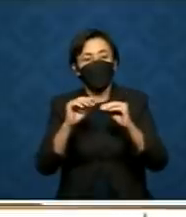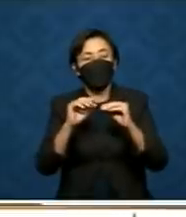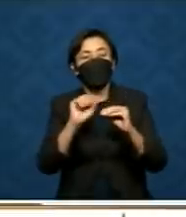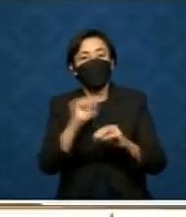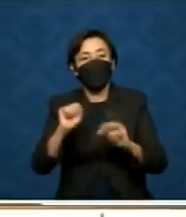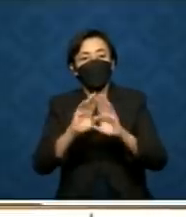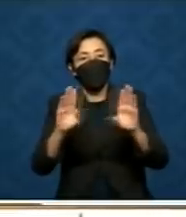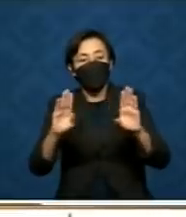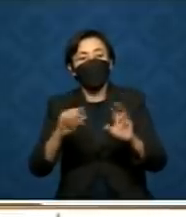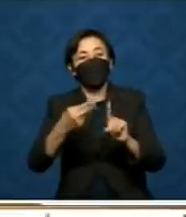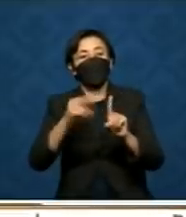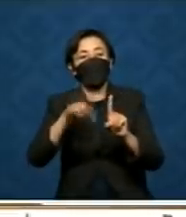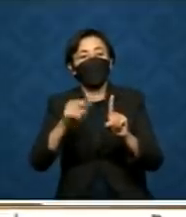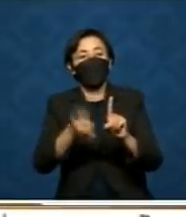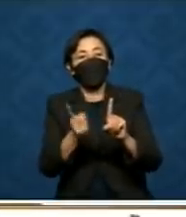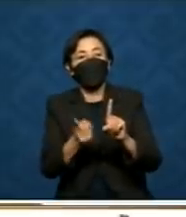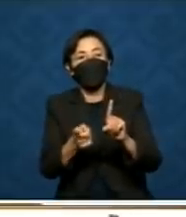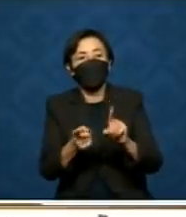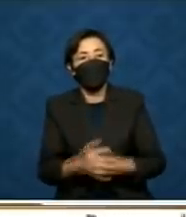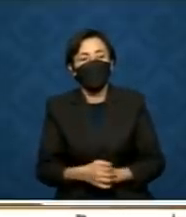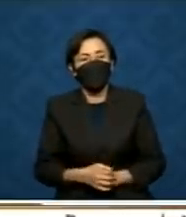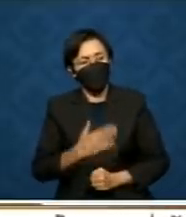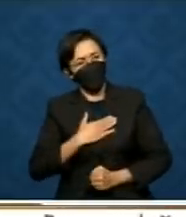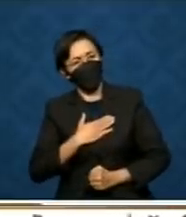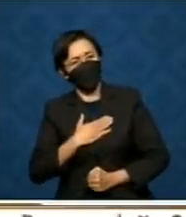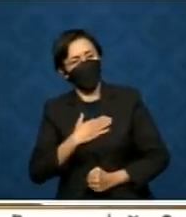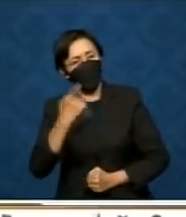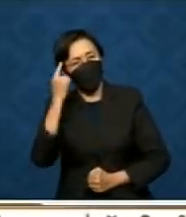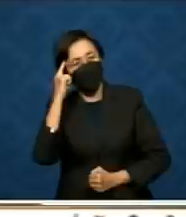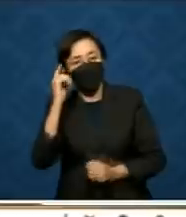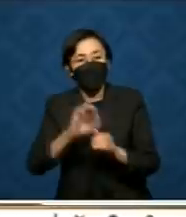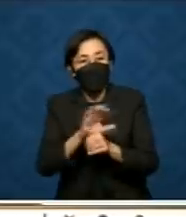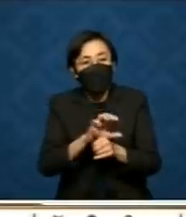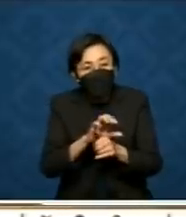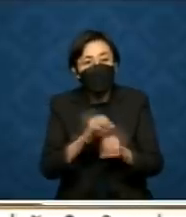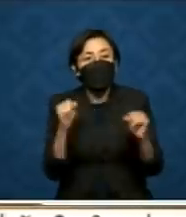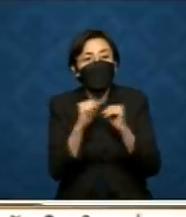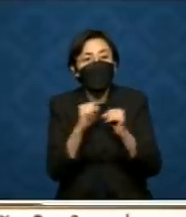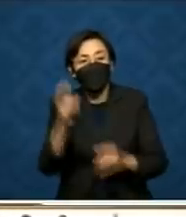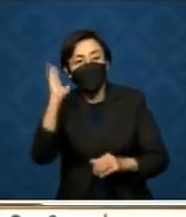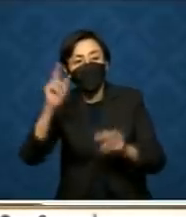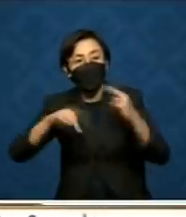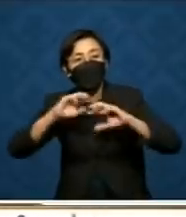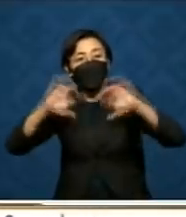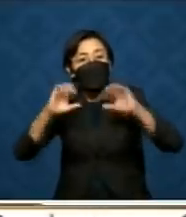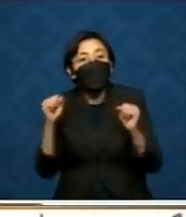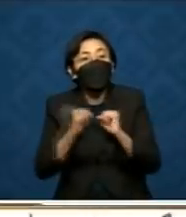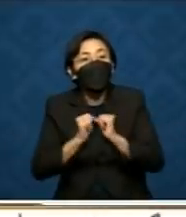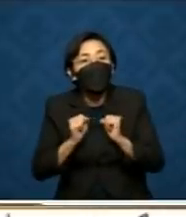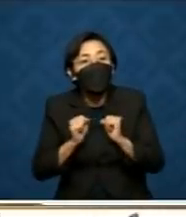พรพูดแช่ที่หมื่นสี่ถ้าเราก็เพิ่งรู้ว่าเองโคเห็นมันก็กลัวเอาพี่ไปไหมวงใจเหมือนกันนี่